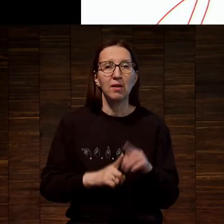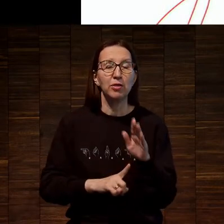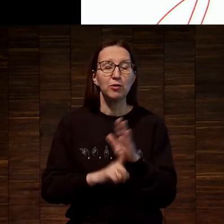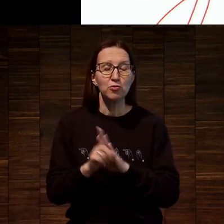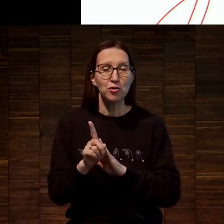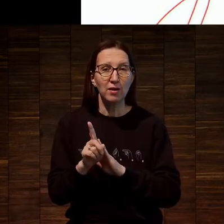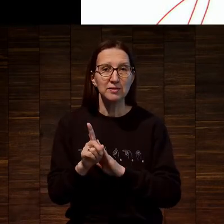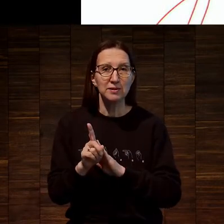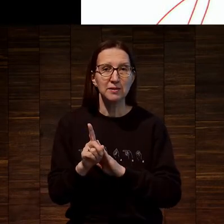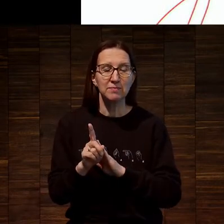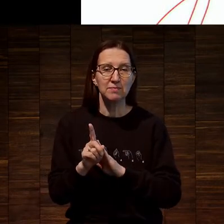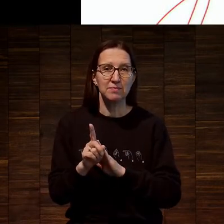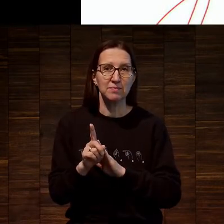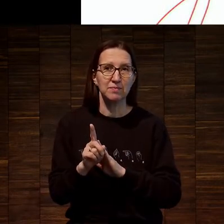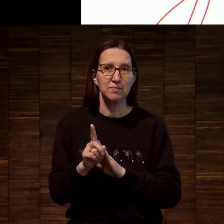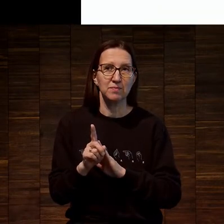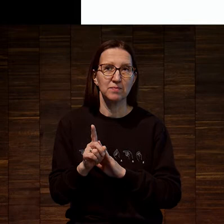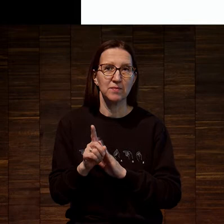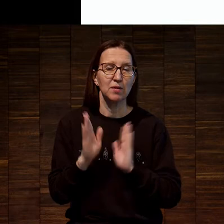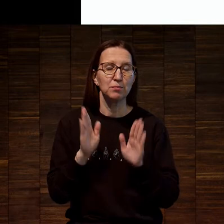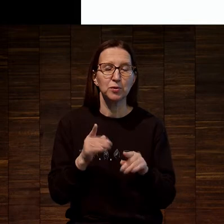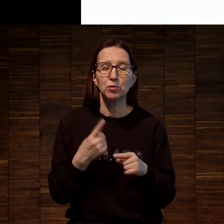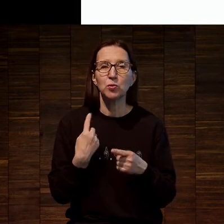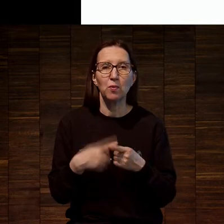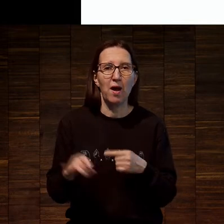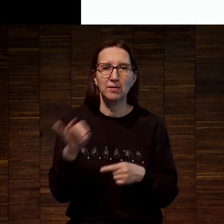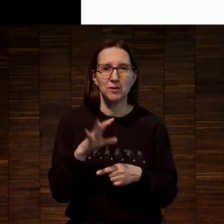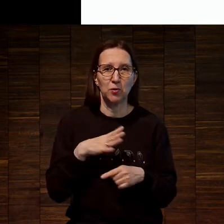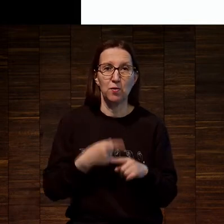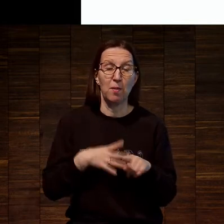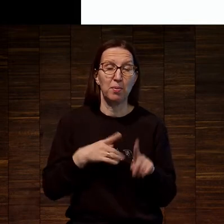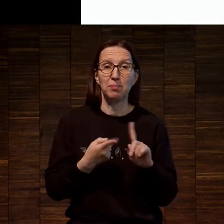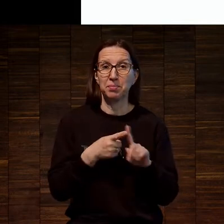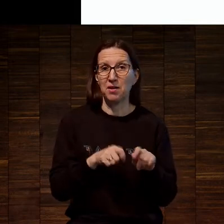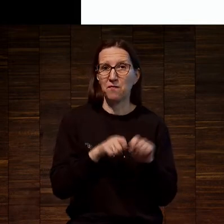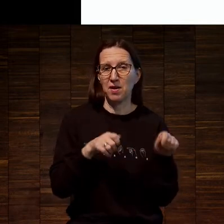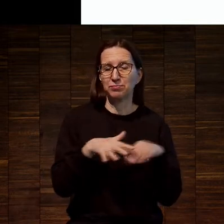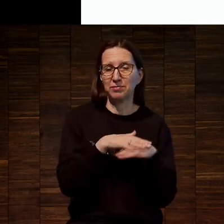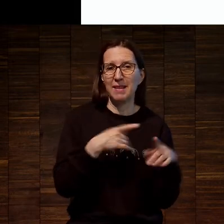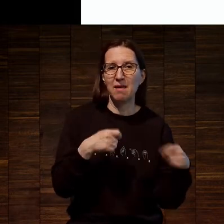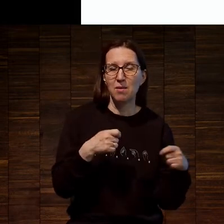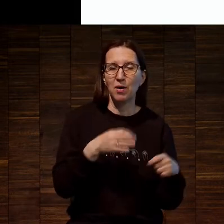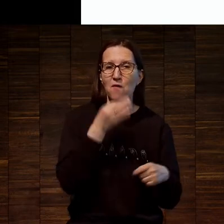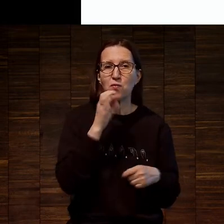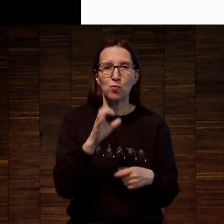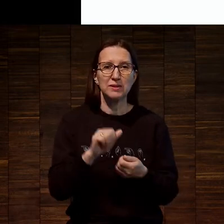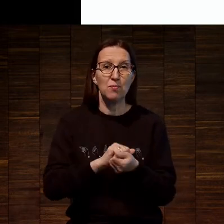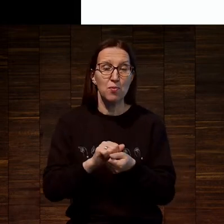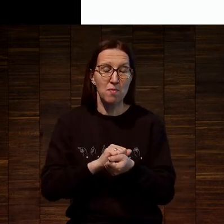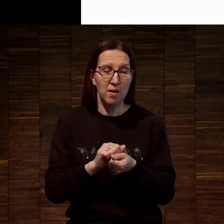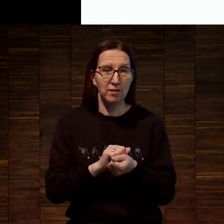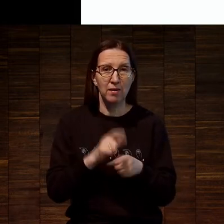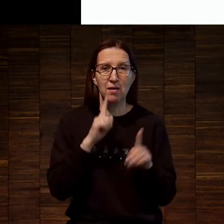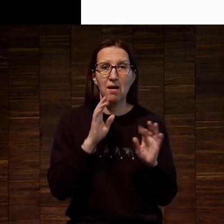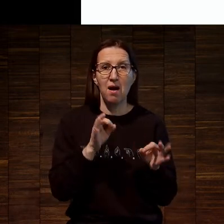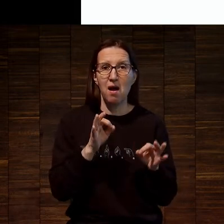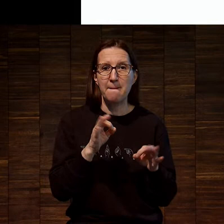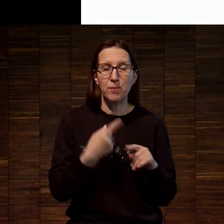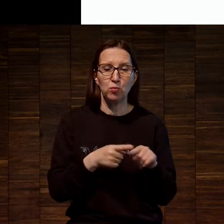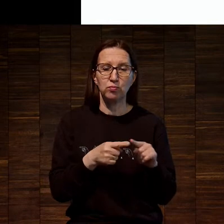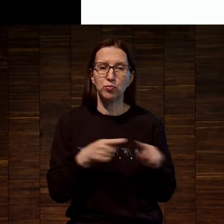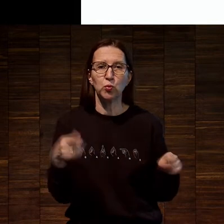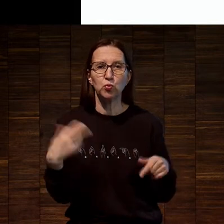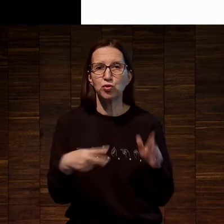начался совсем с другой истории. Это «Вкус бумаги». «Вкус бумаги» уже проходит, получается, около 7